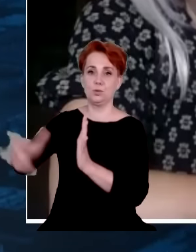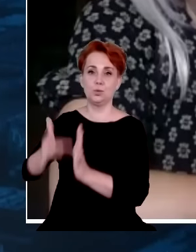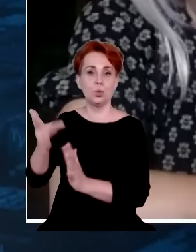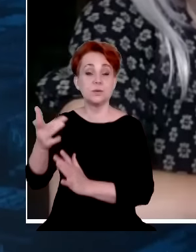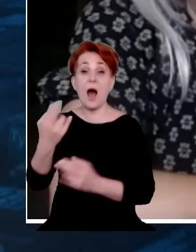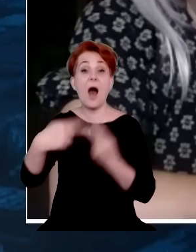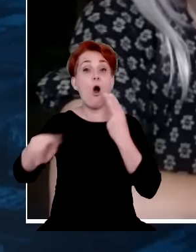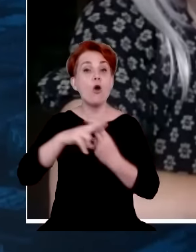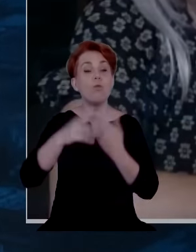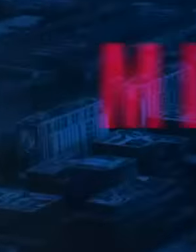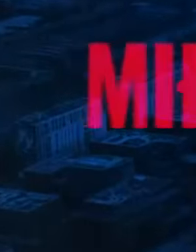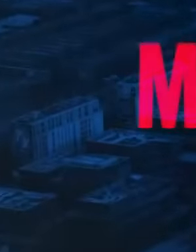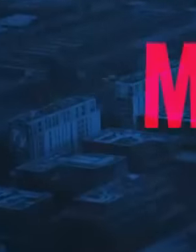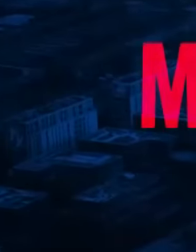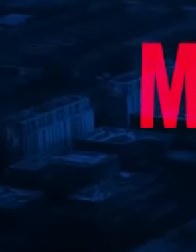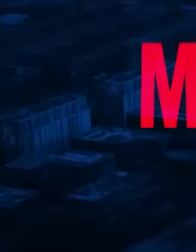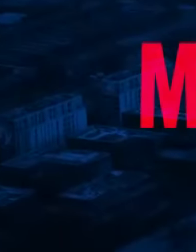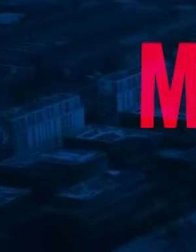kosiniaka kamysza